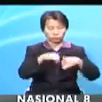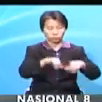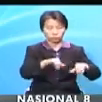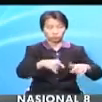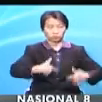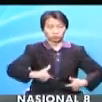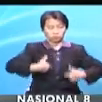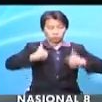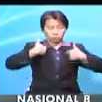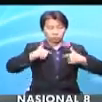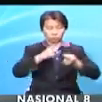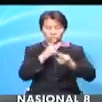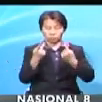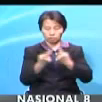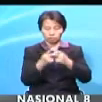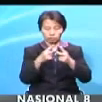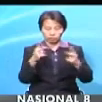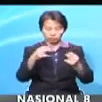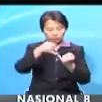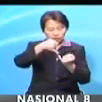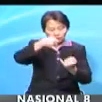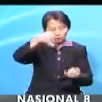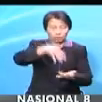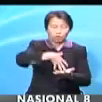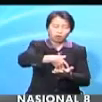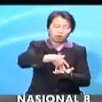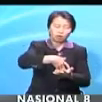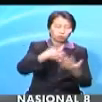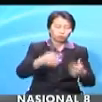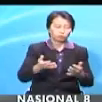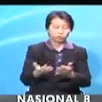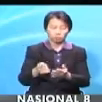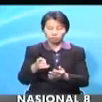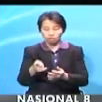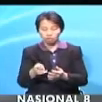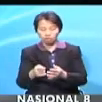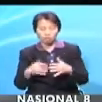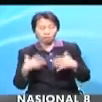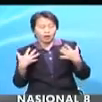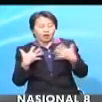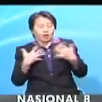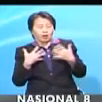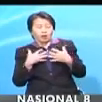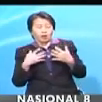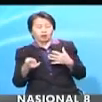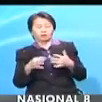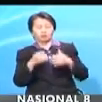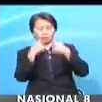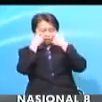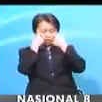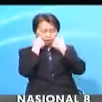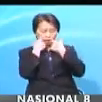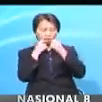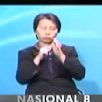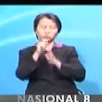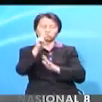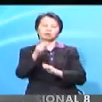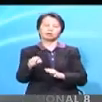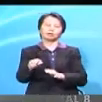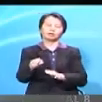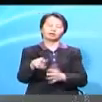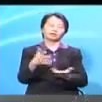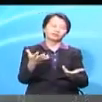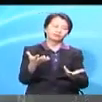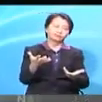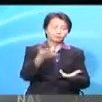hidup dalam keadaan yang amat kelusuan telah menimbulkan balik suasana trauma dan keharuan yang cukup tinggi sebab